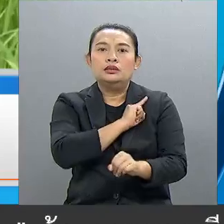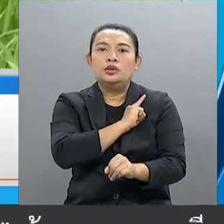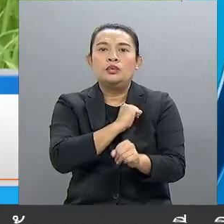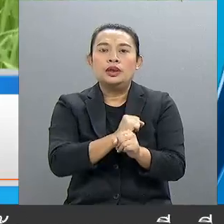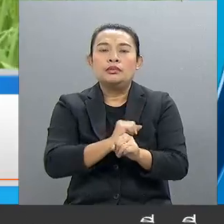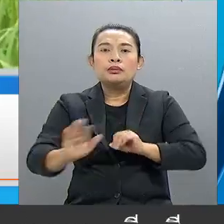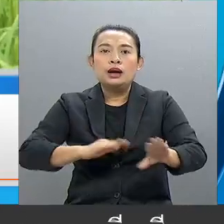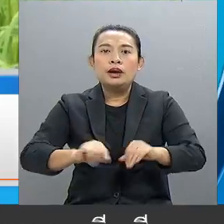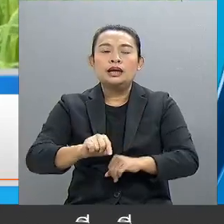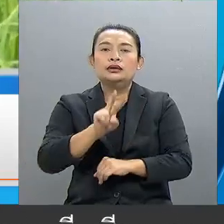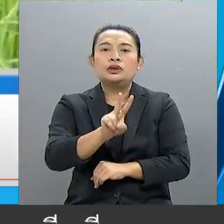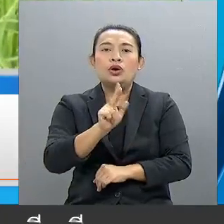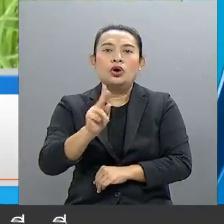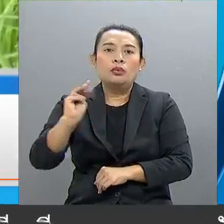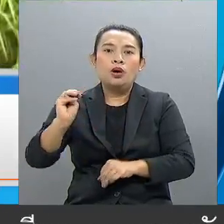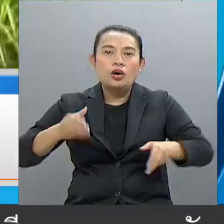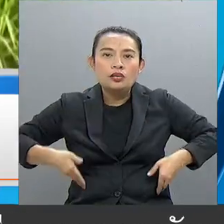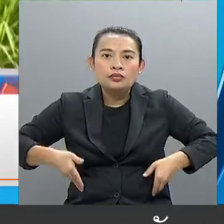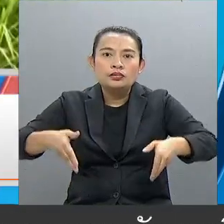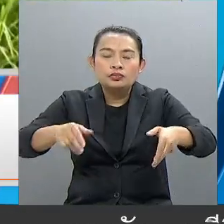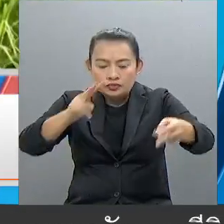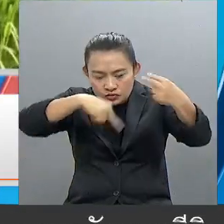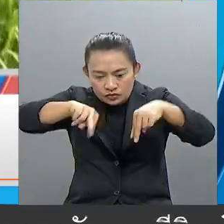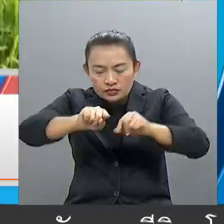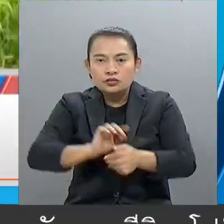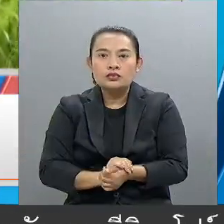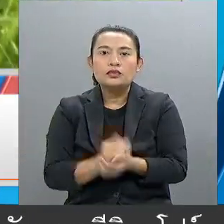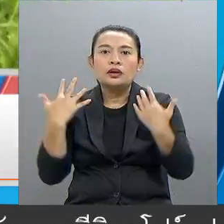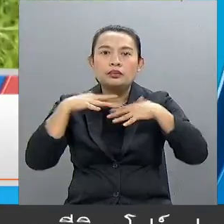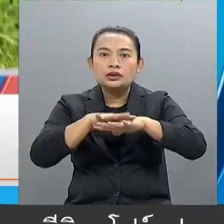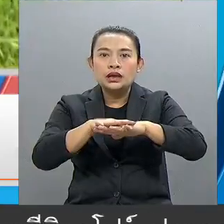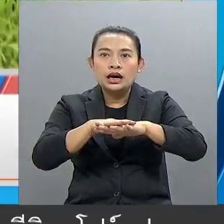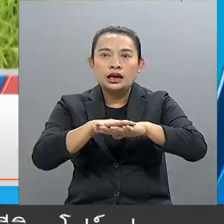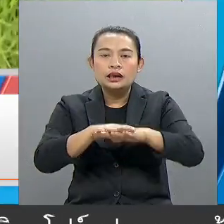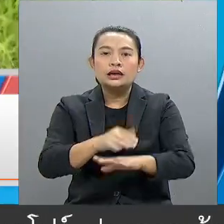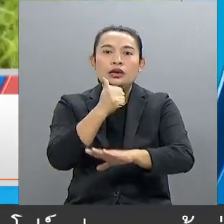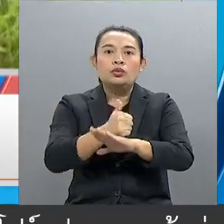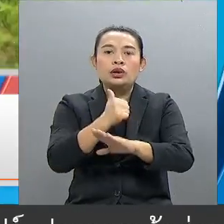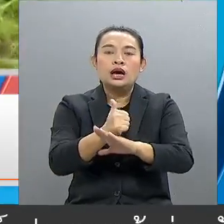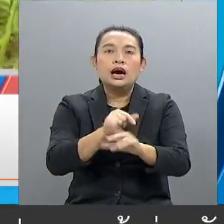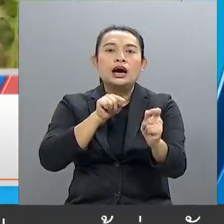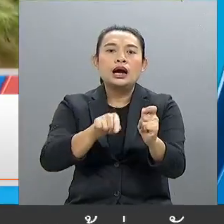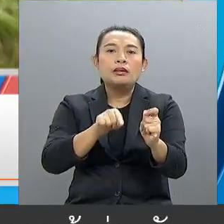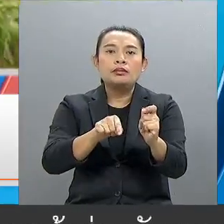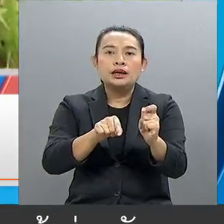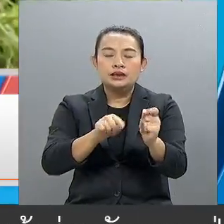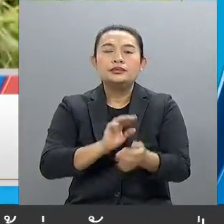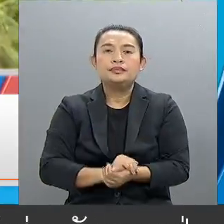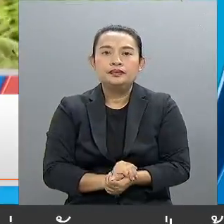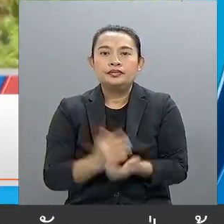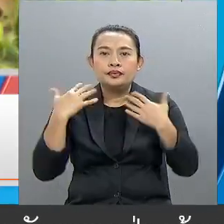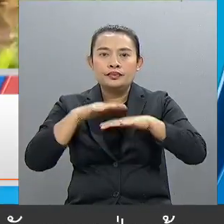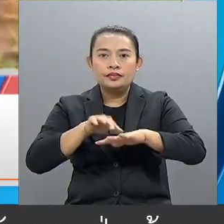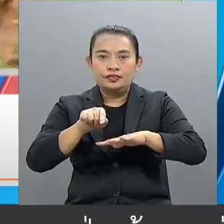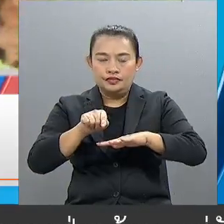ล้วก็ได้รับการประสานจากท่านนายอำเภอเชียงของท่านพัฒนาสุขภาพรถนะครับได้ประสานจาก